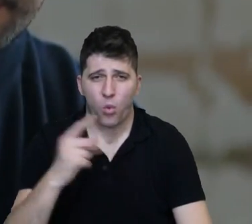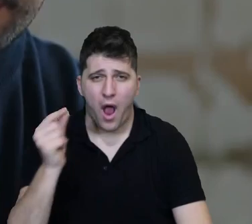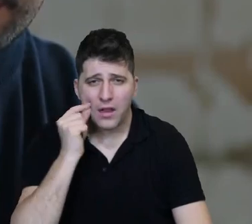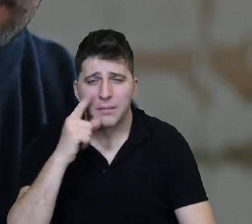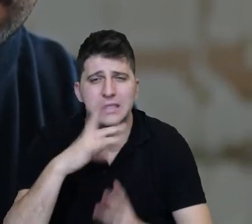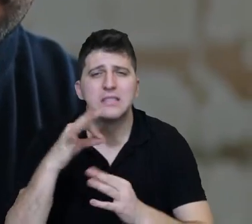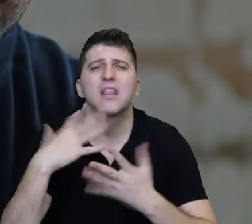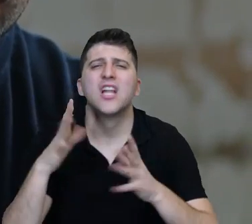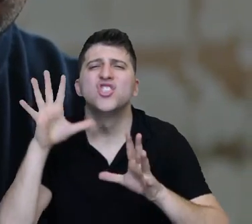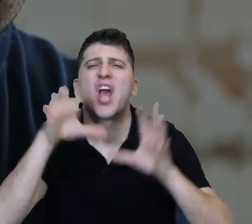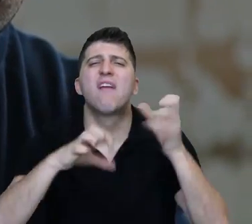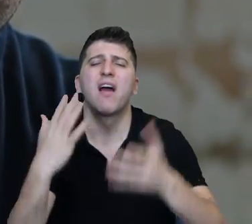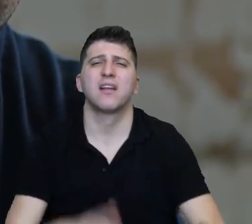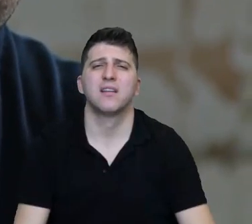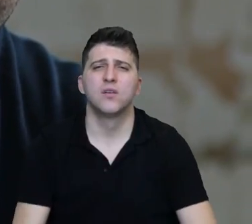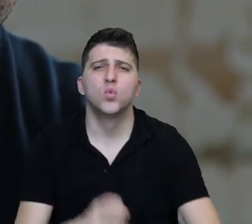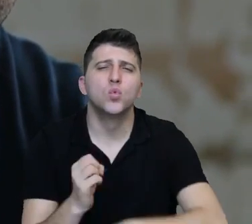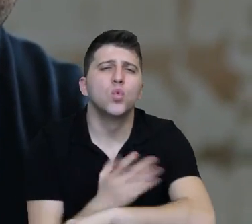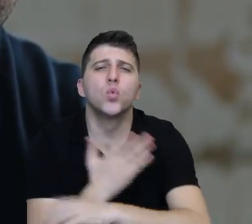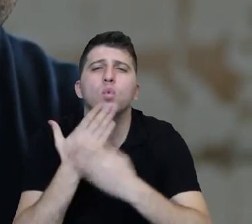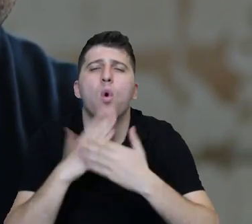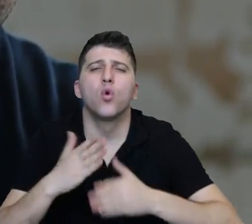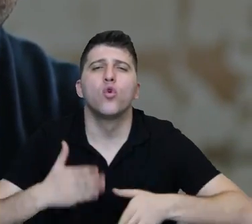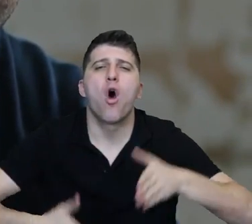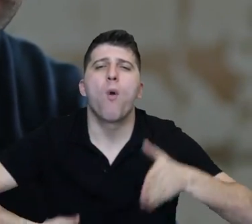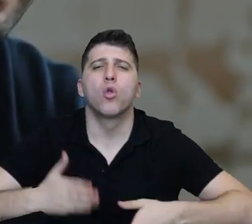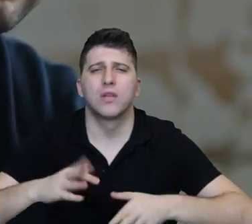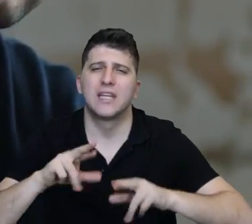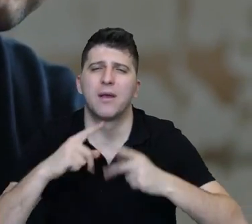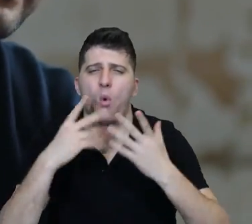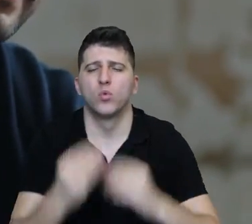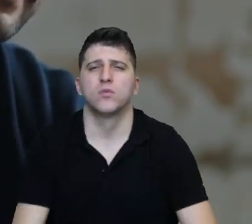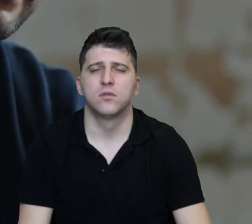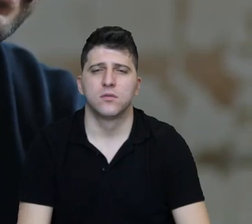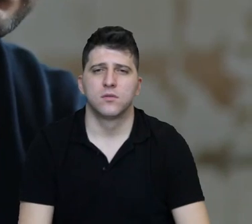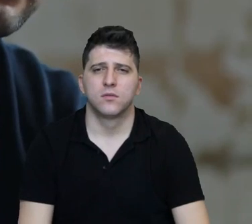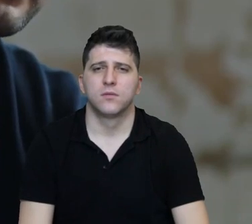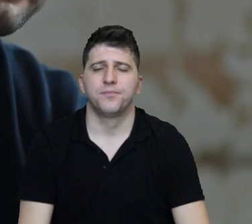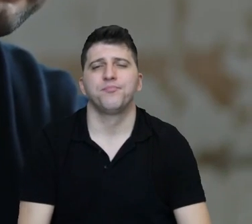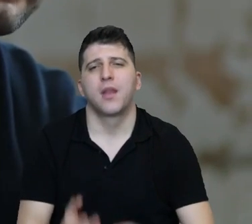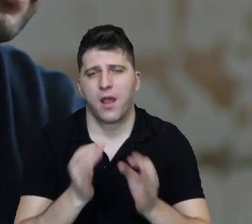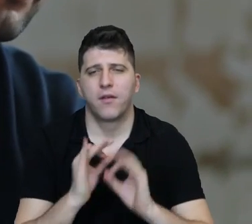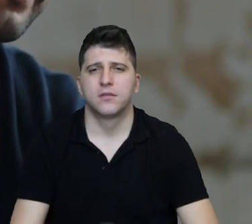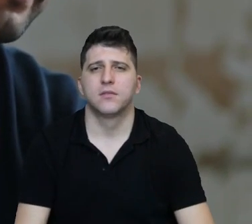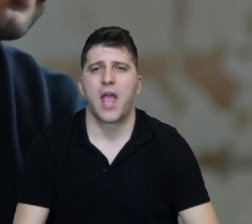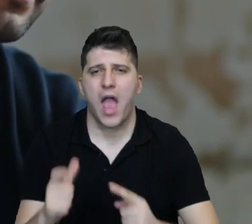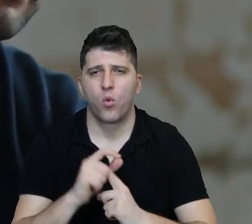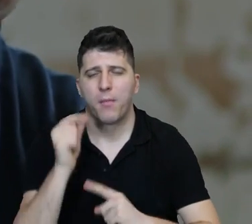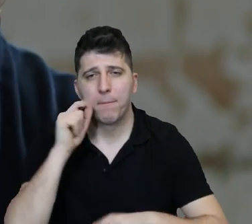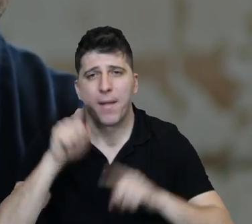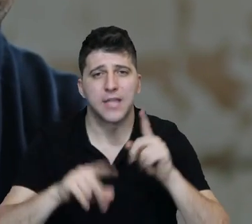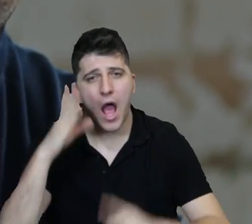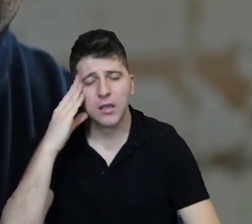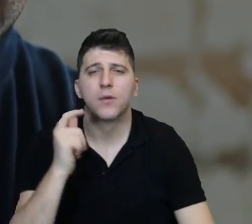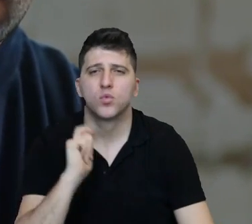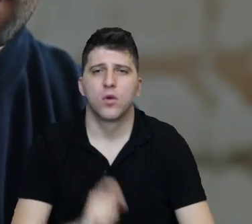insan bile değil, bir canavar. Duyguları olmayan bir robot da diyebiliriz. Yani evet, Erol Bey'i bazen anlamak